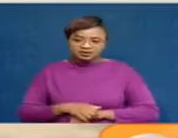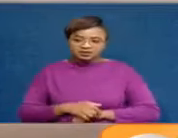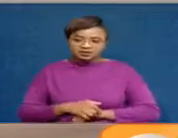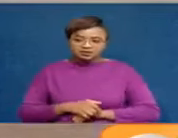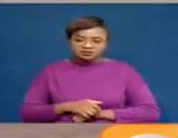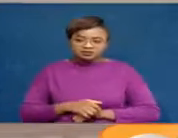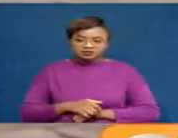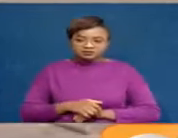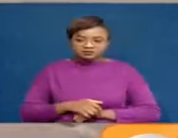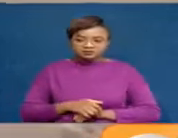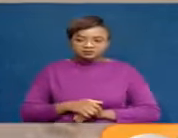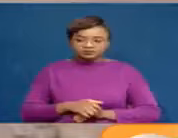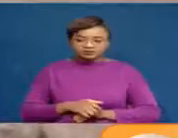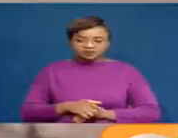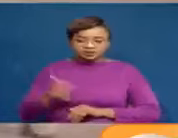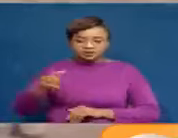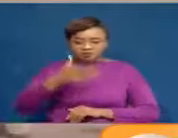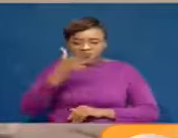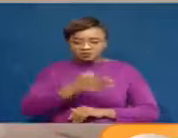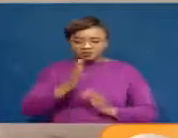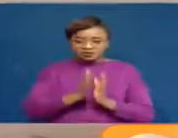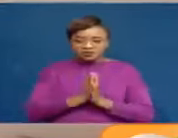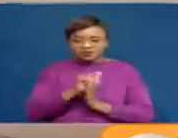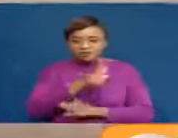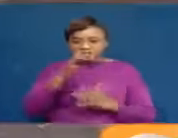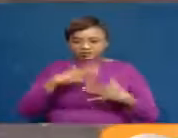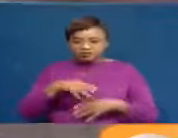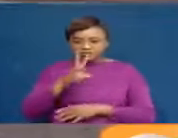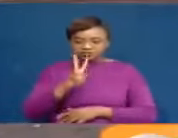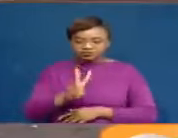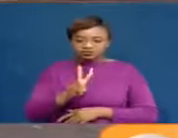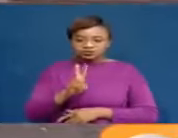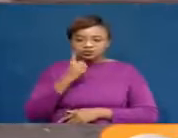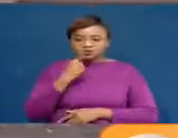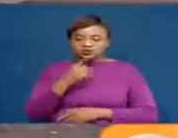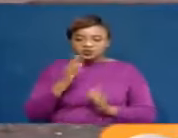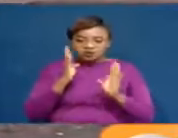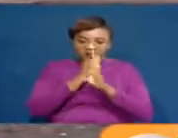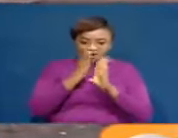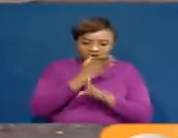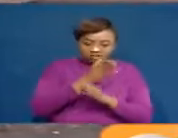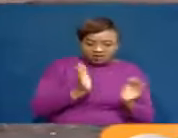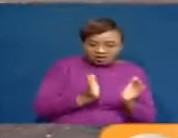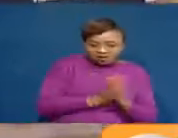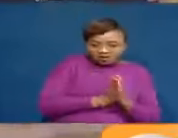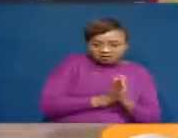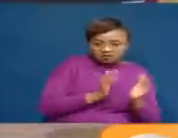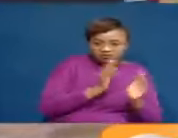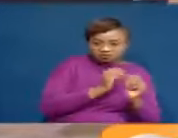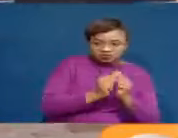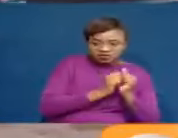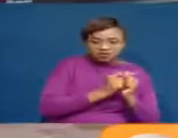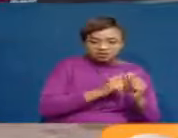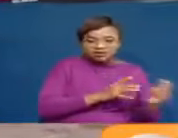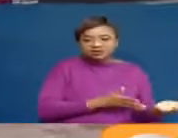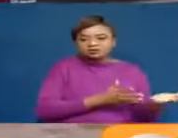ndani. Thiong'o alipigwa risasi pamoja na watu wengine wawili waliokuwa wakijificha pamoja. Walipelekwa